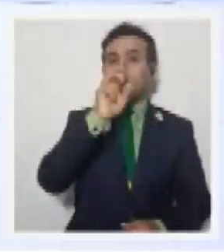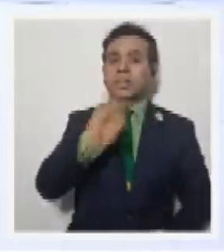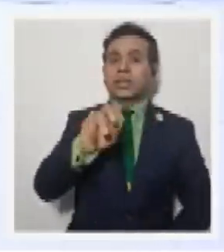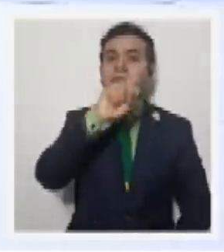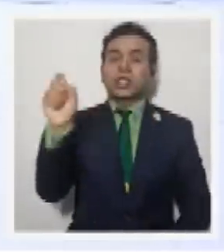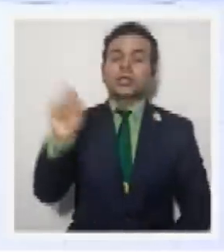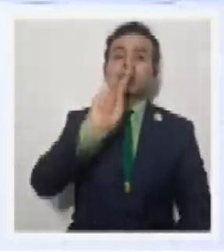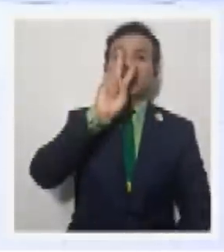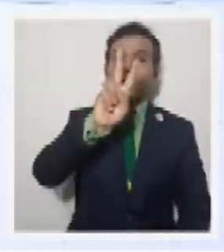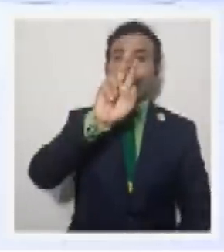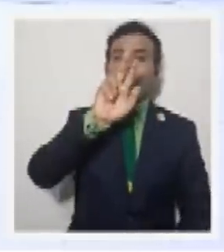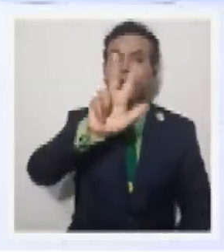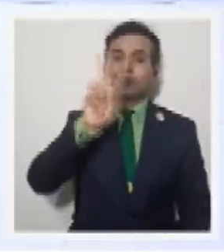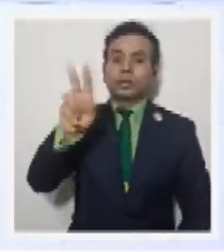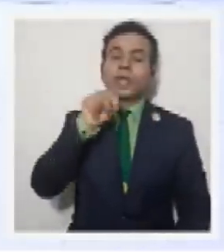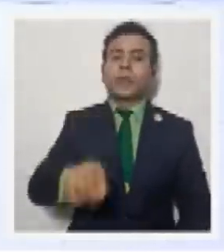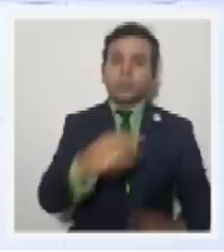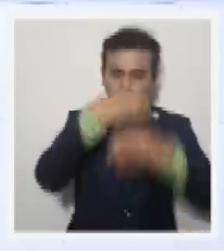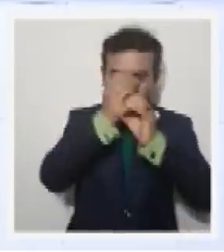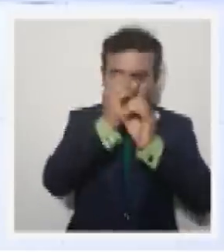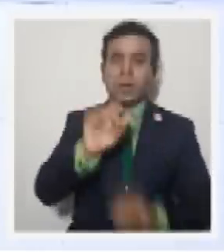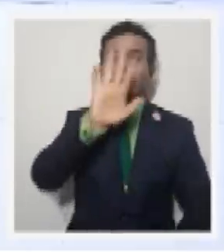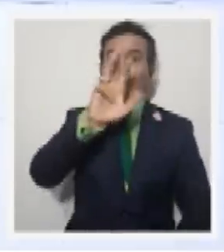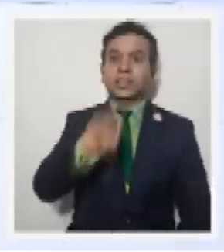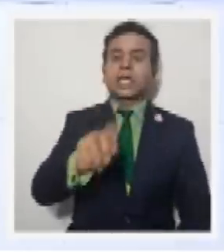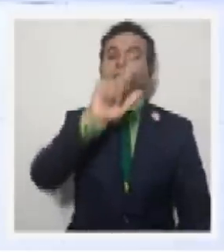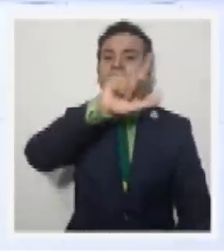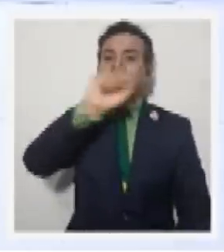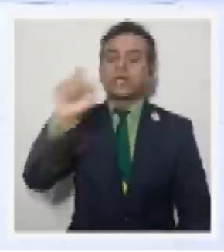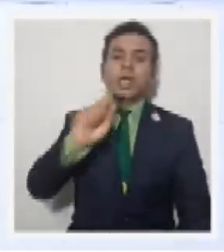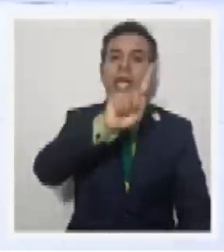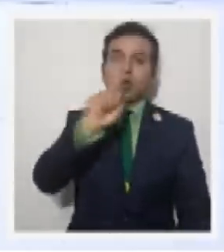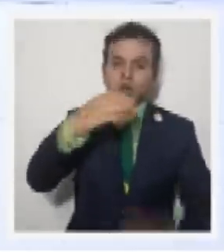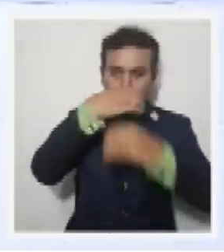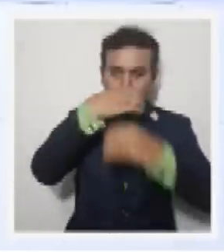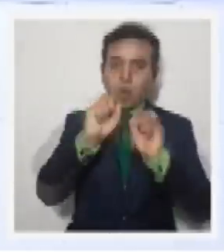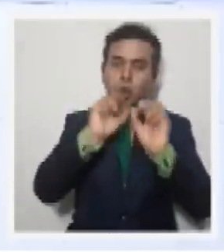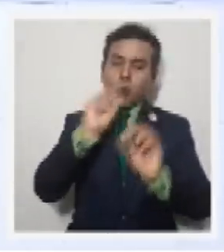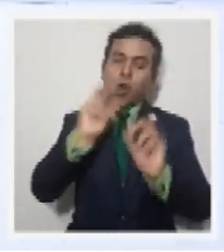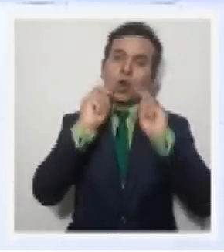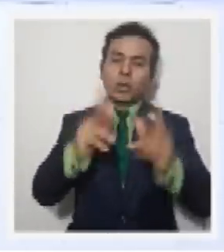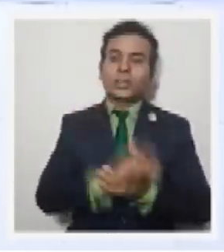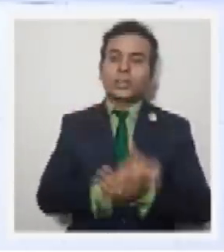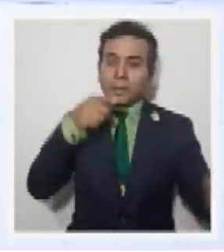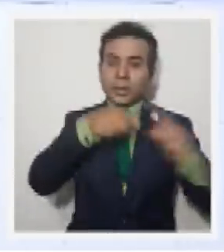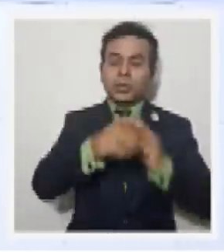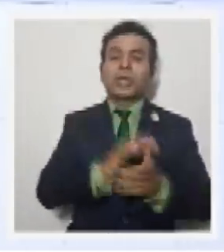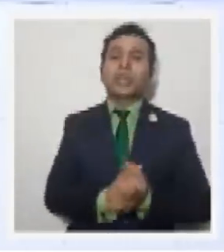গত 24 ঘন্টায় আমরা নমুনা সংগ্রহ করেছি 6182টি এবং 24 ঘন্টায় পরীক্ষা